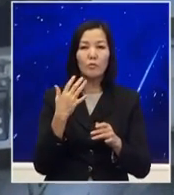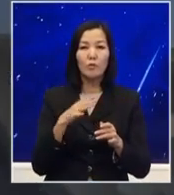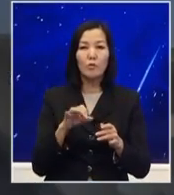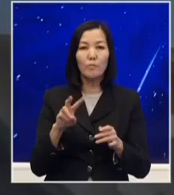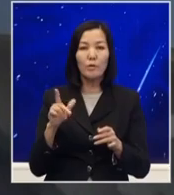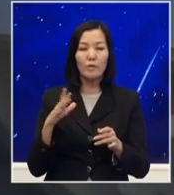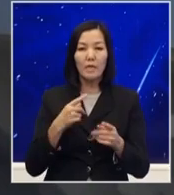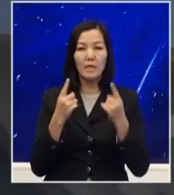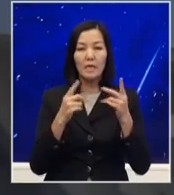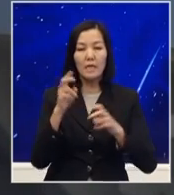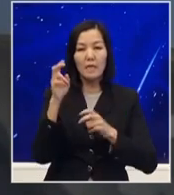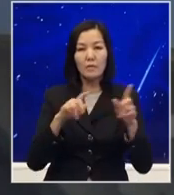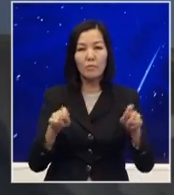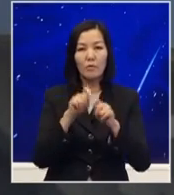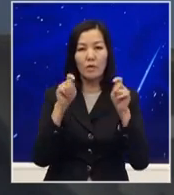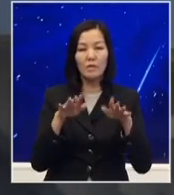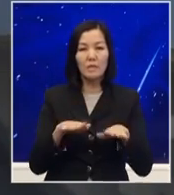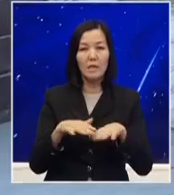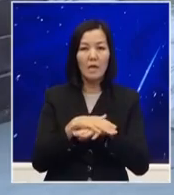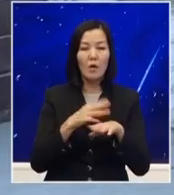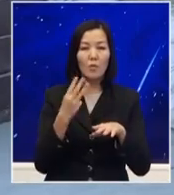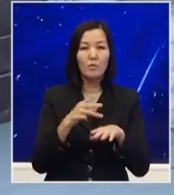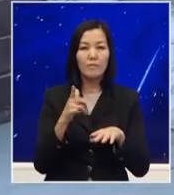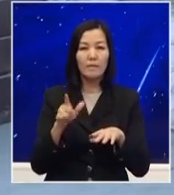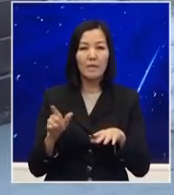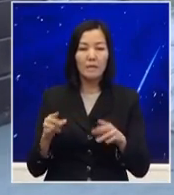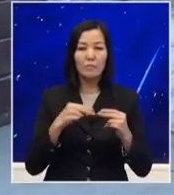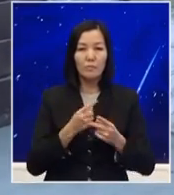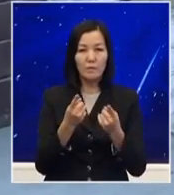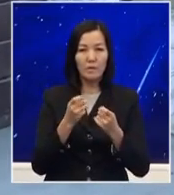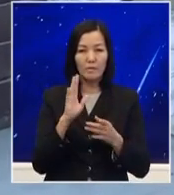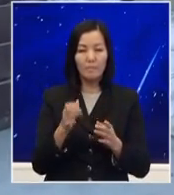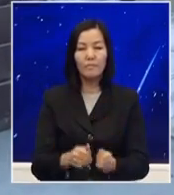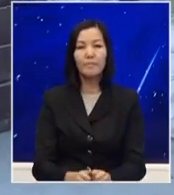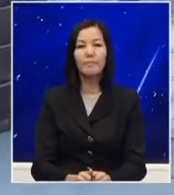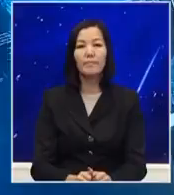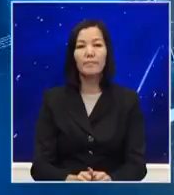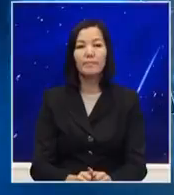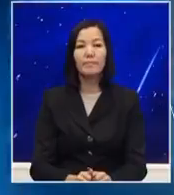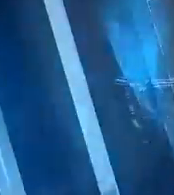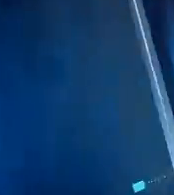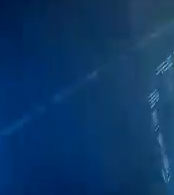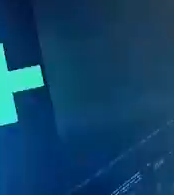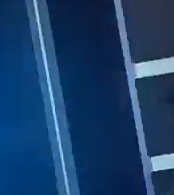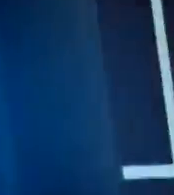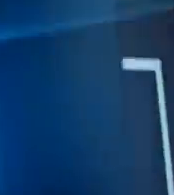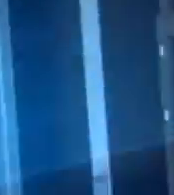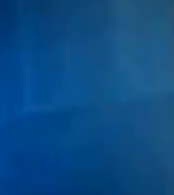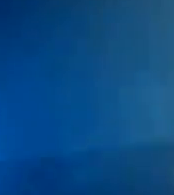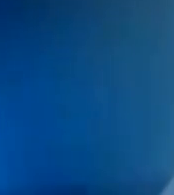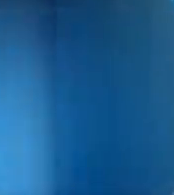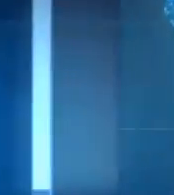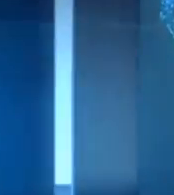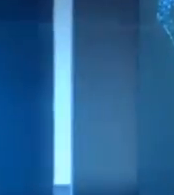теңге. Ірі кәсіпорын бой көтерсе, жергілікті 35 адамды жұмыспен қамтымақ. Мадина Берқызы, Абзал Нүсіпов, Жетісу телеарнасы,